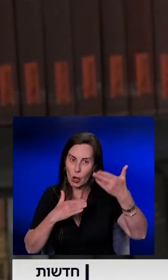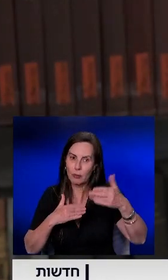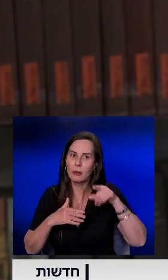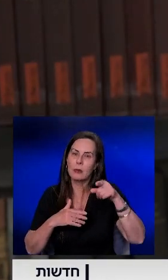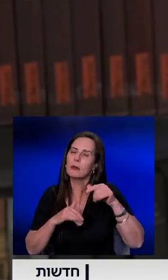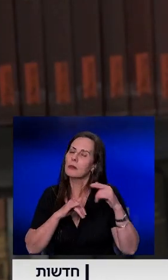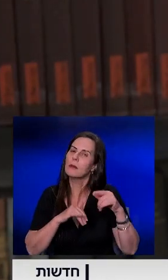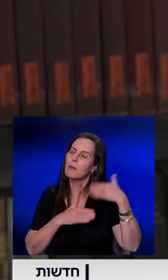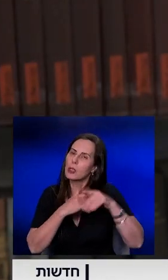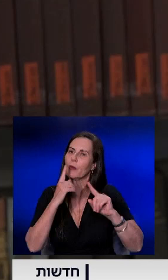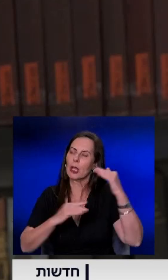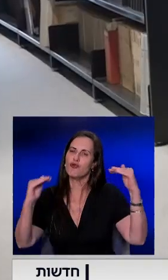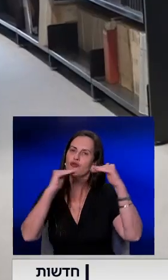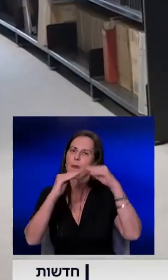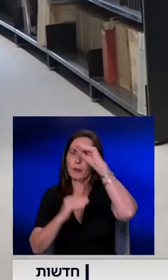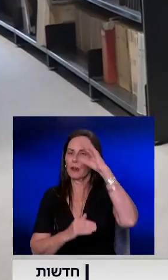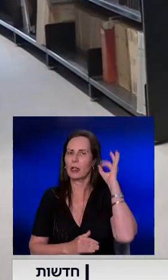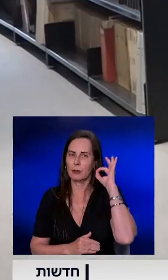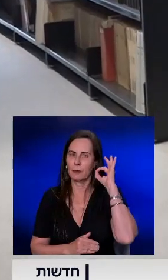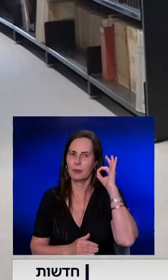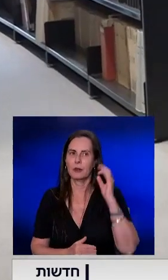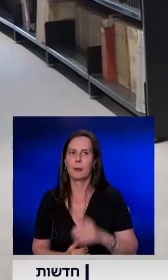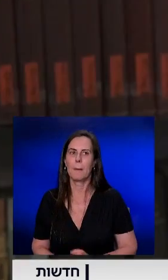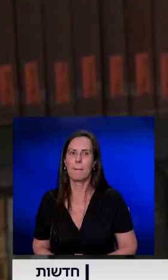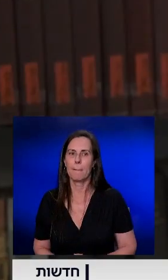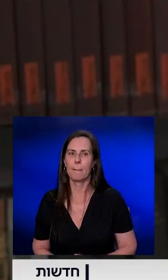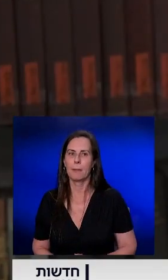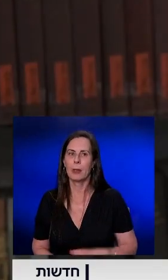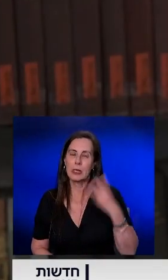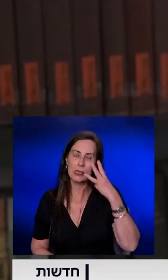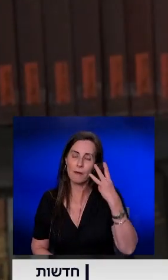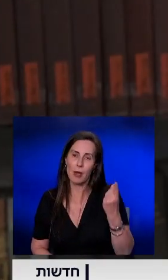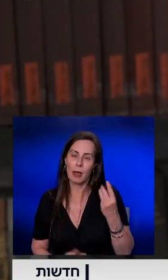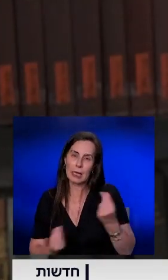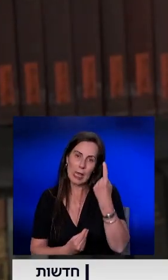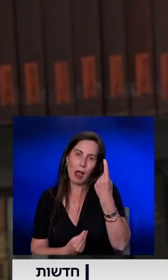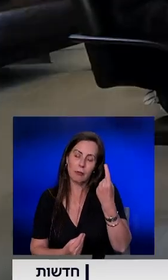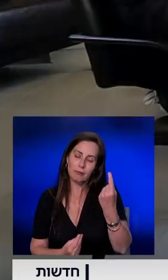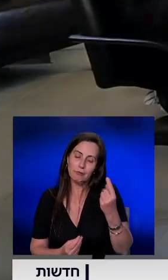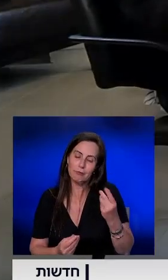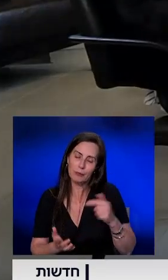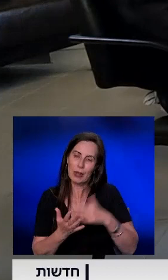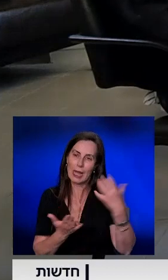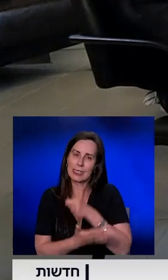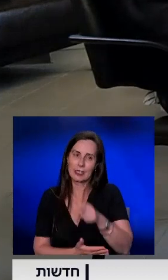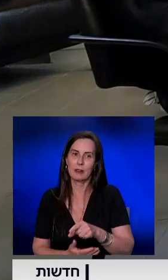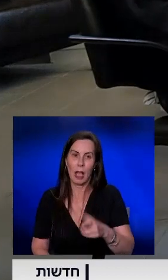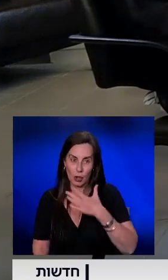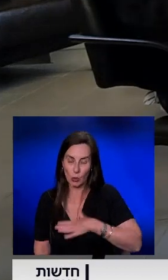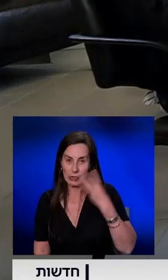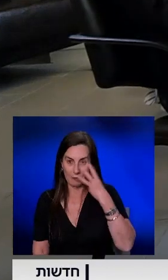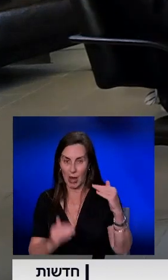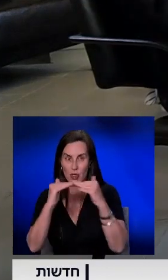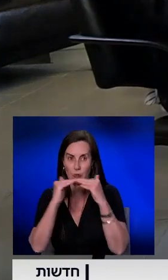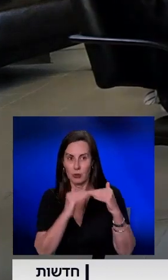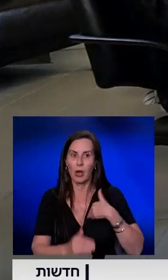יוביל לשוויון מגדרי בנשים, גברים. והשפה היא כלי אחד בדרך לשם. אתה רוצה שפה שוויונית?